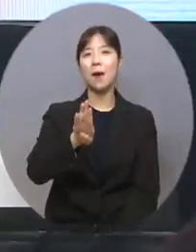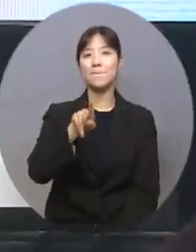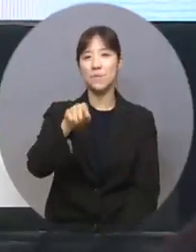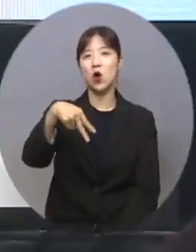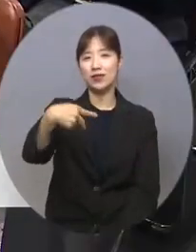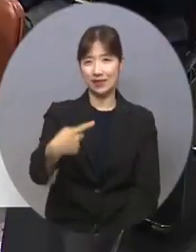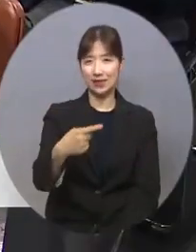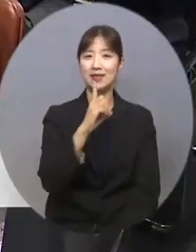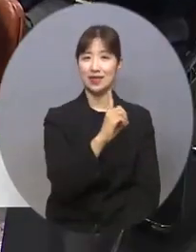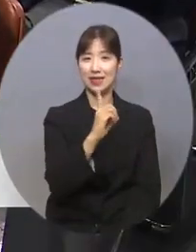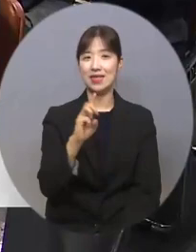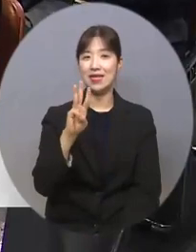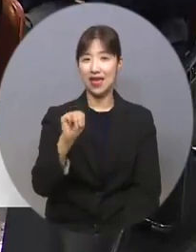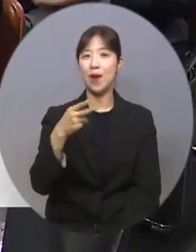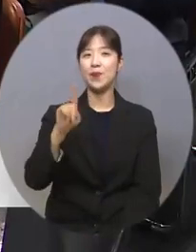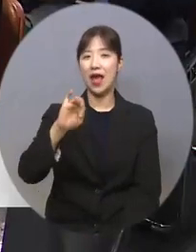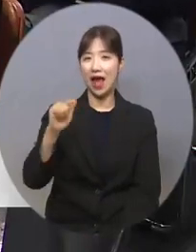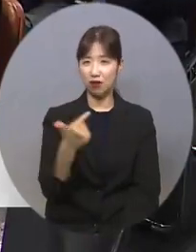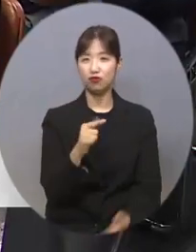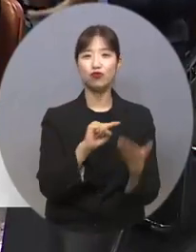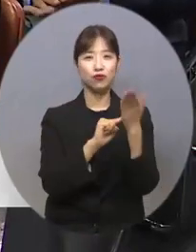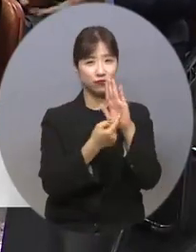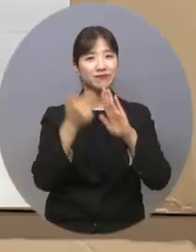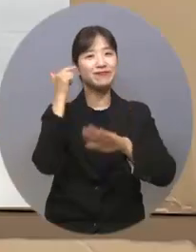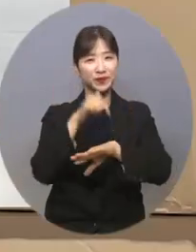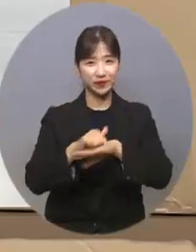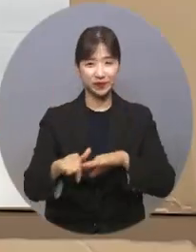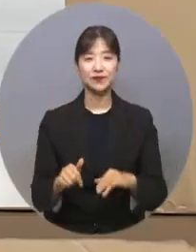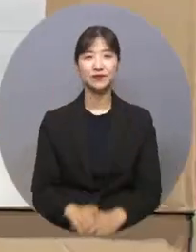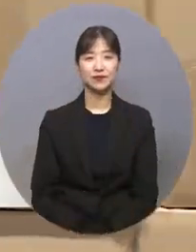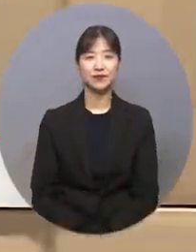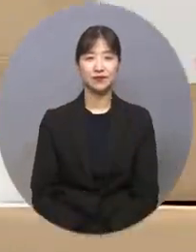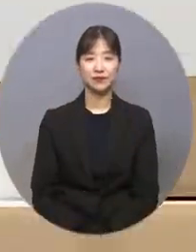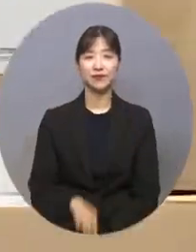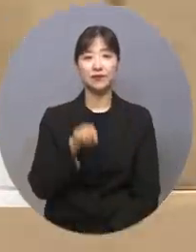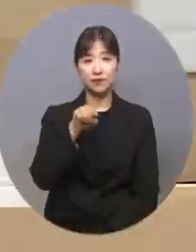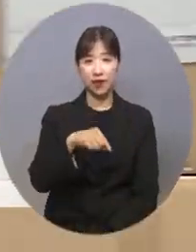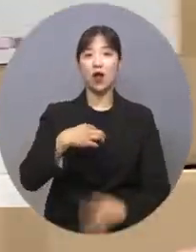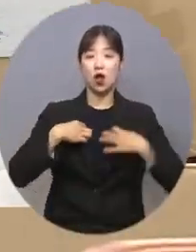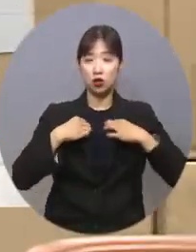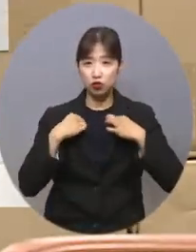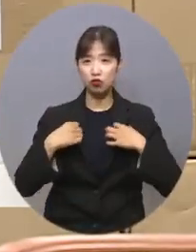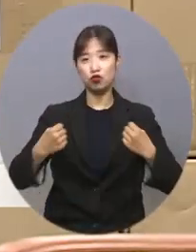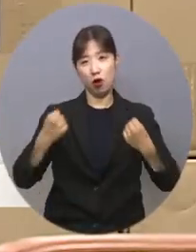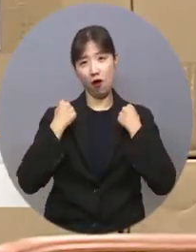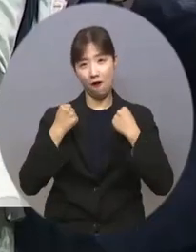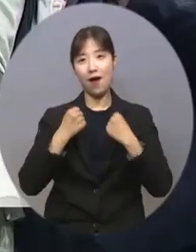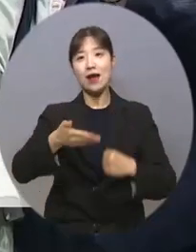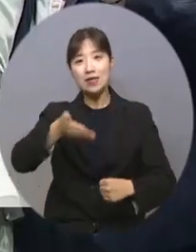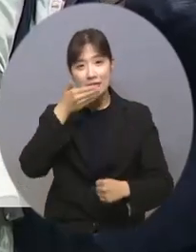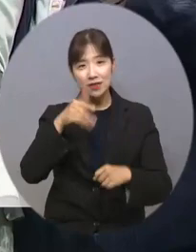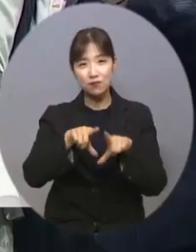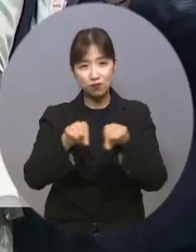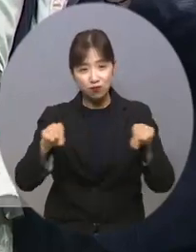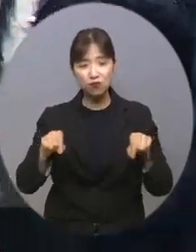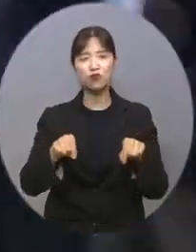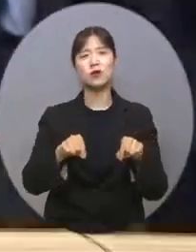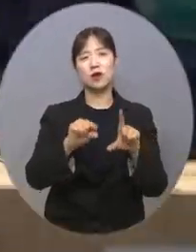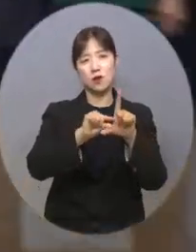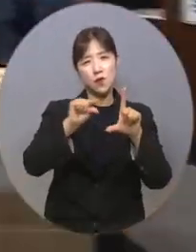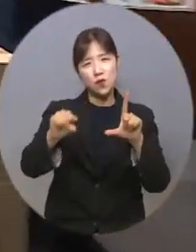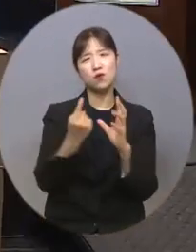ddm 타운을 율 중 런칭할 예정입니다 이날 기증된 의료 와 건강 식품 등은 소외계층에게